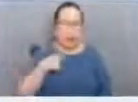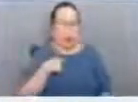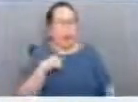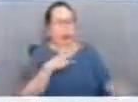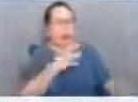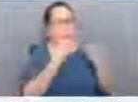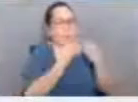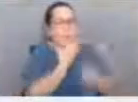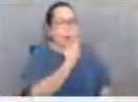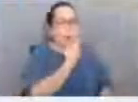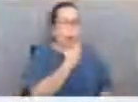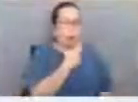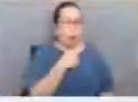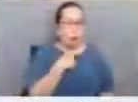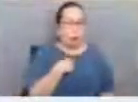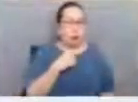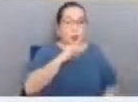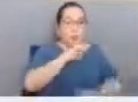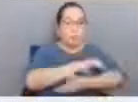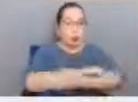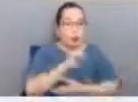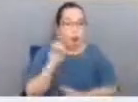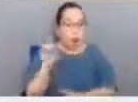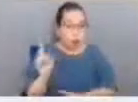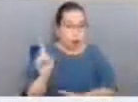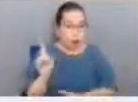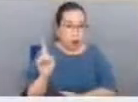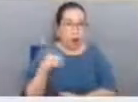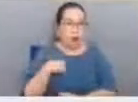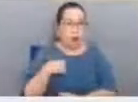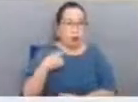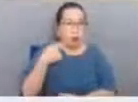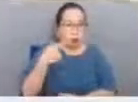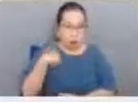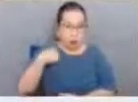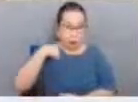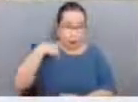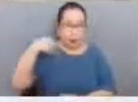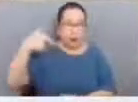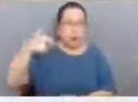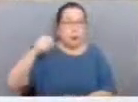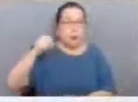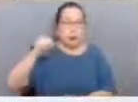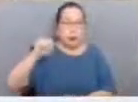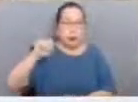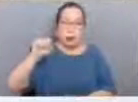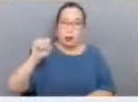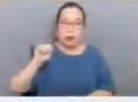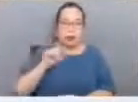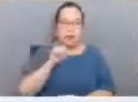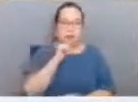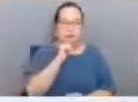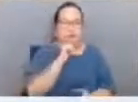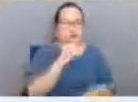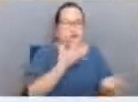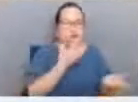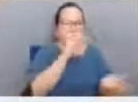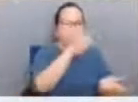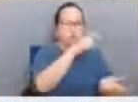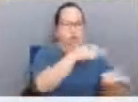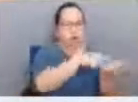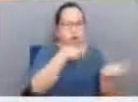by November and December. Eh, Pasko yun, Yosek Rocky. So, kailangan talaga nila yon. So, implement namin to itong Nobyembre